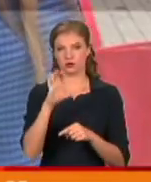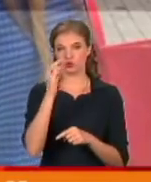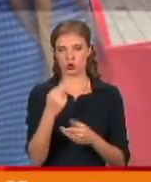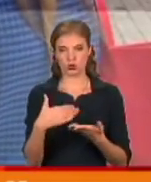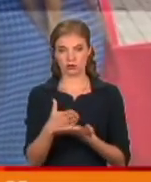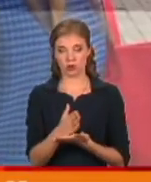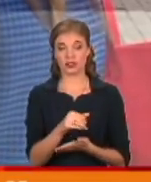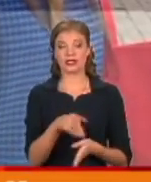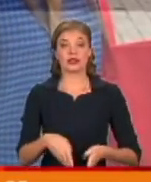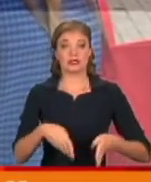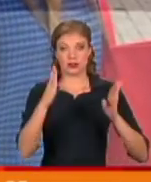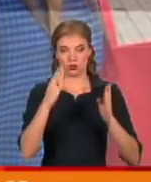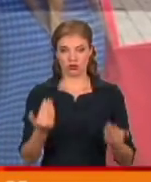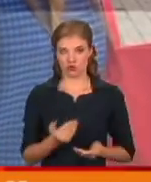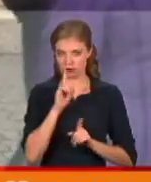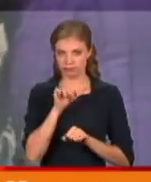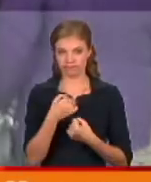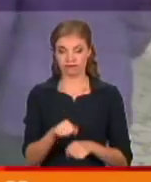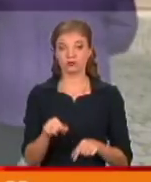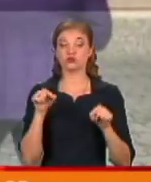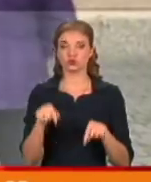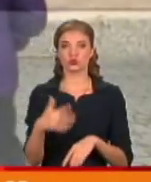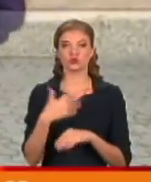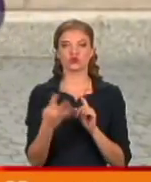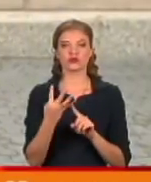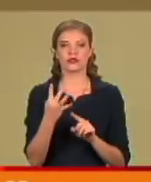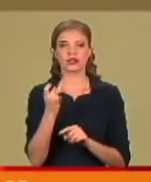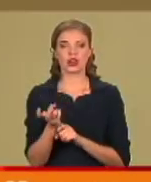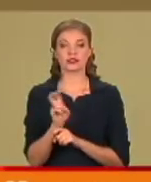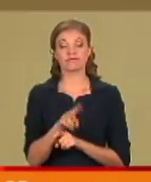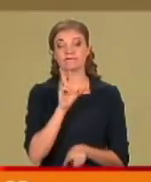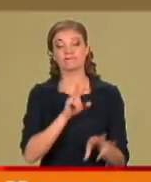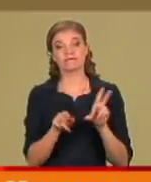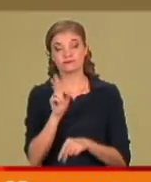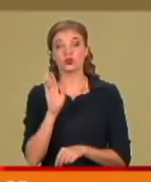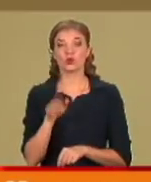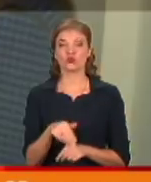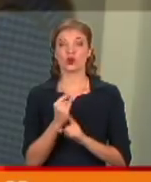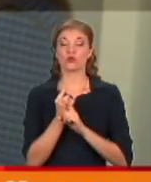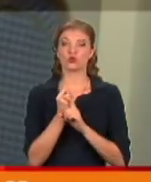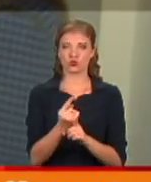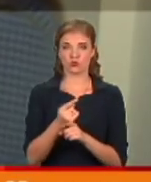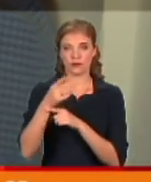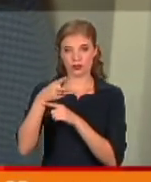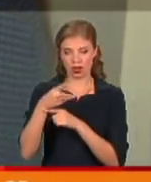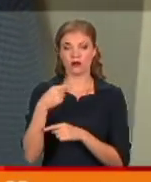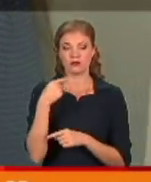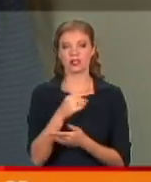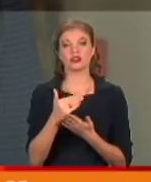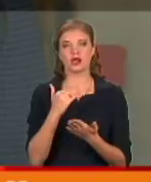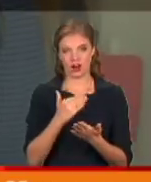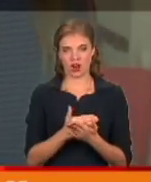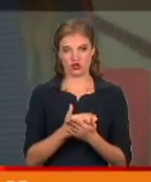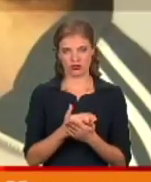В цілому під'їздові неможливо там жити. Тут вони вже вчетверте. Сподіваються, хоч у супроводі телекамери, їх